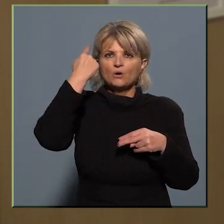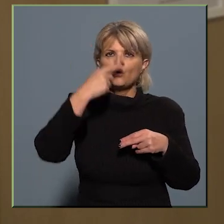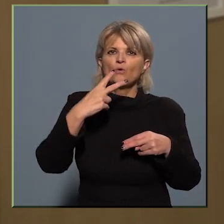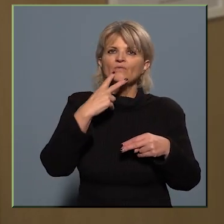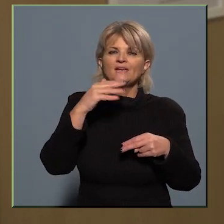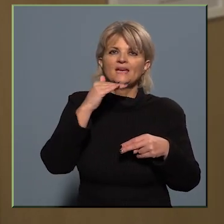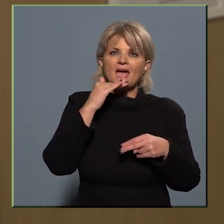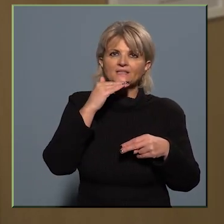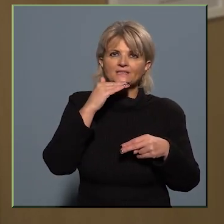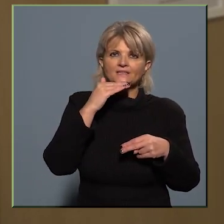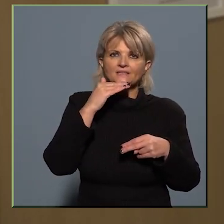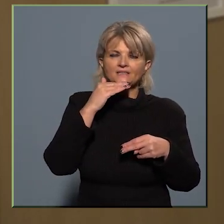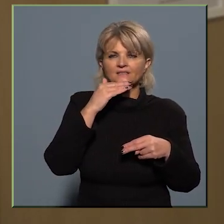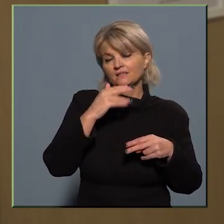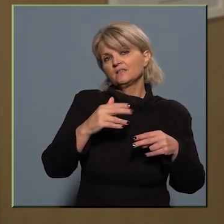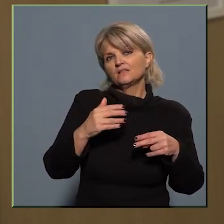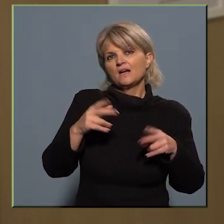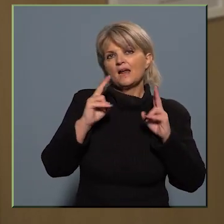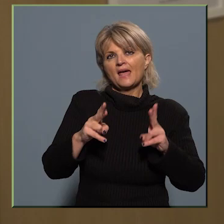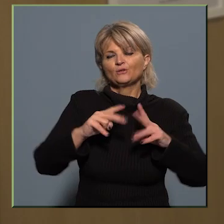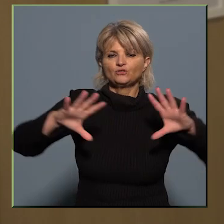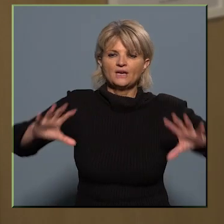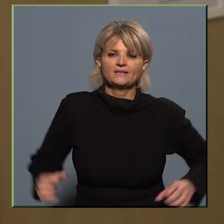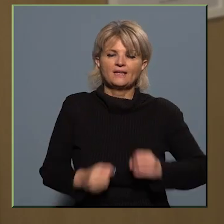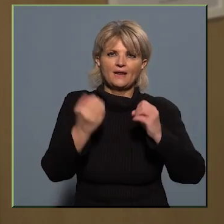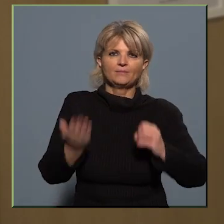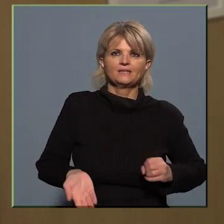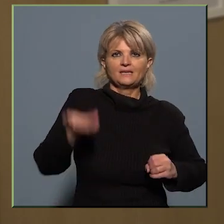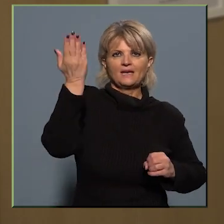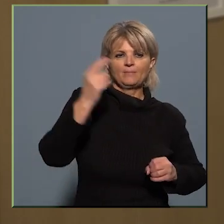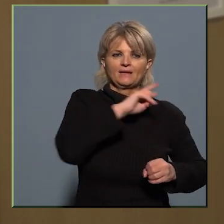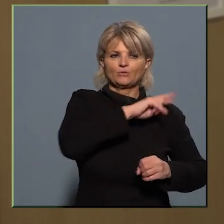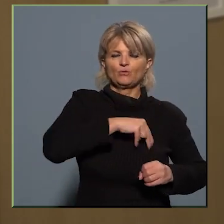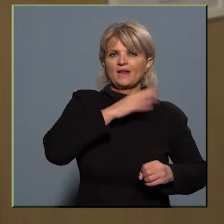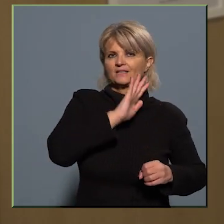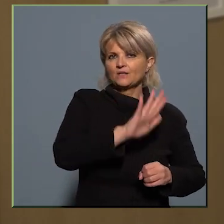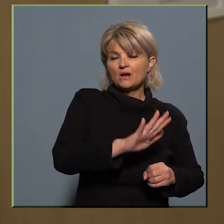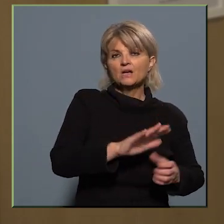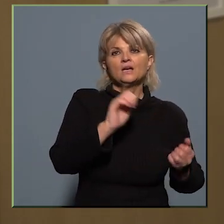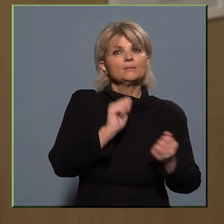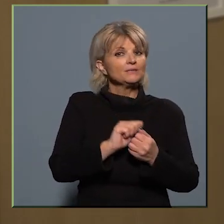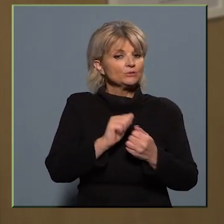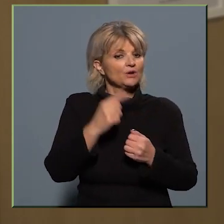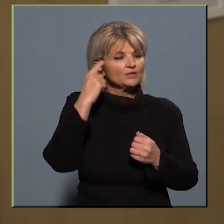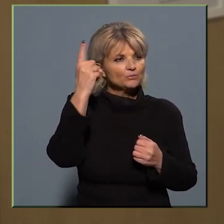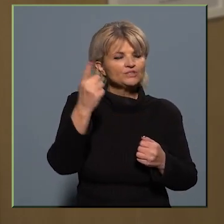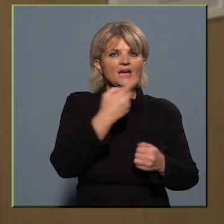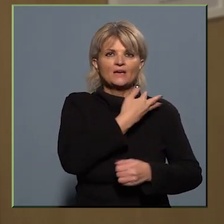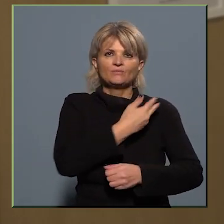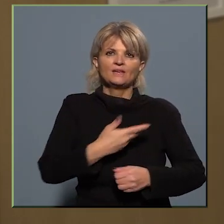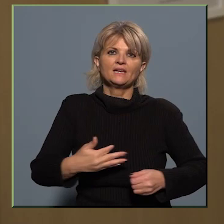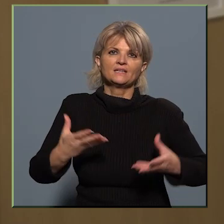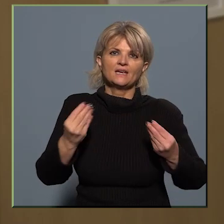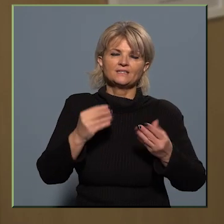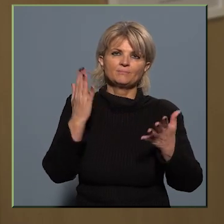arra kiemelt kórházaknak, és szerencsére a miénk az egy ilyen kiemelt kórház, hogy mivel biztosak benne, hogy a vérkészítményeket megfelelően